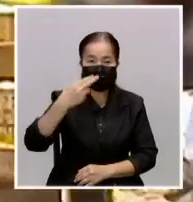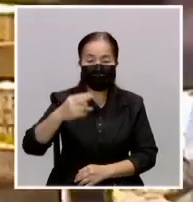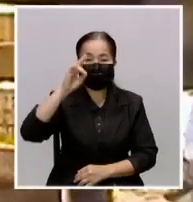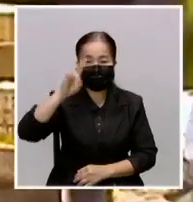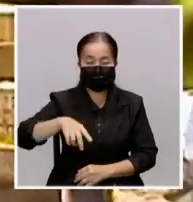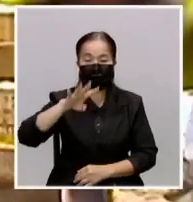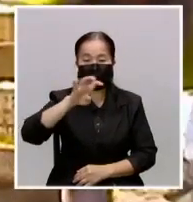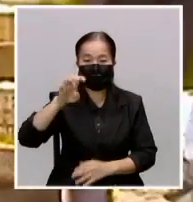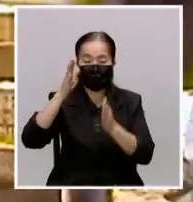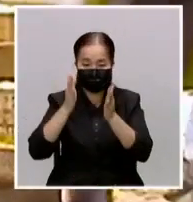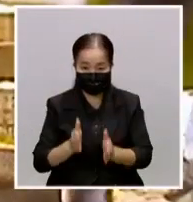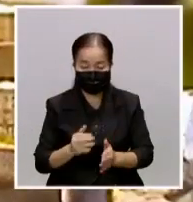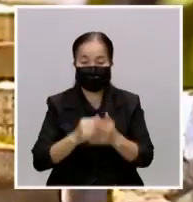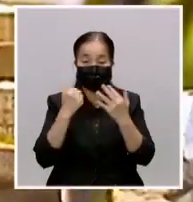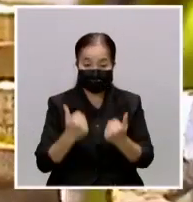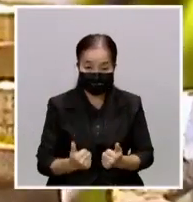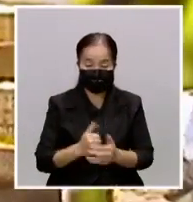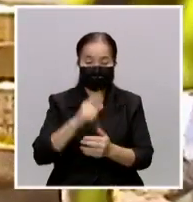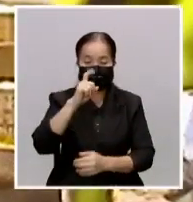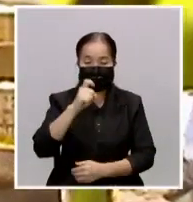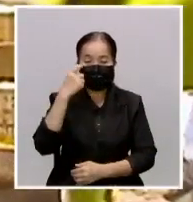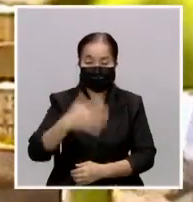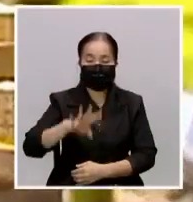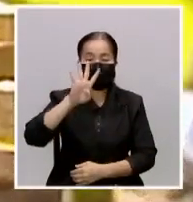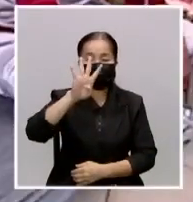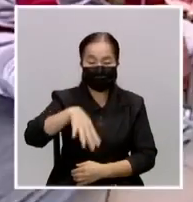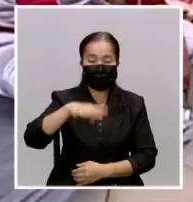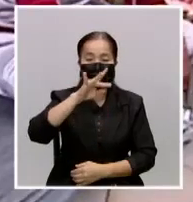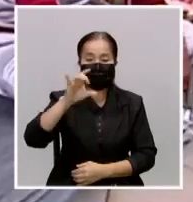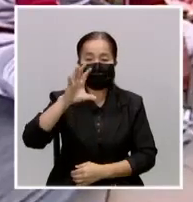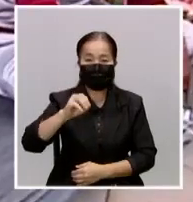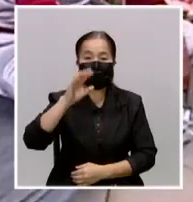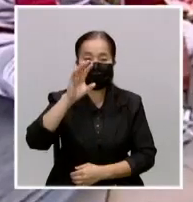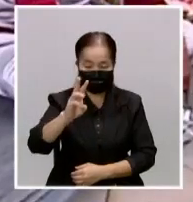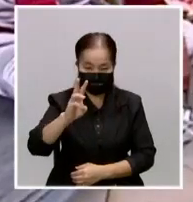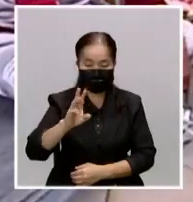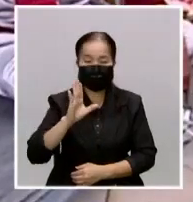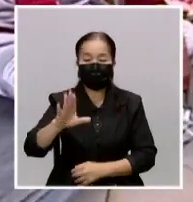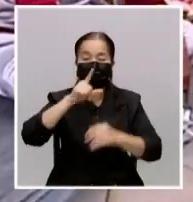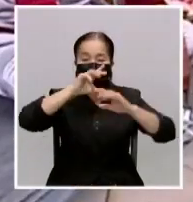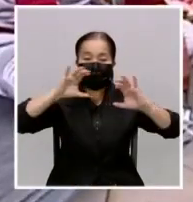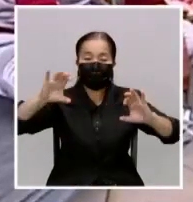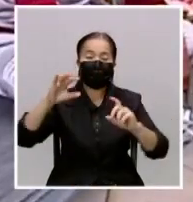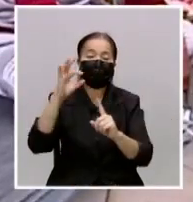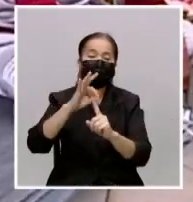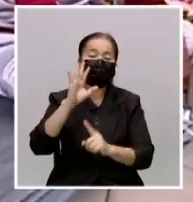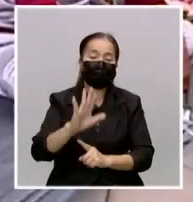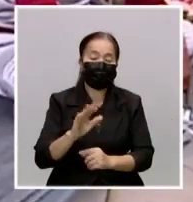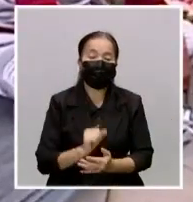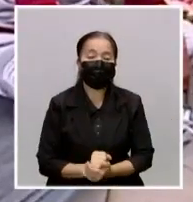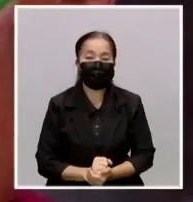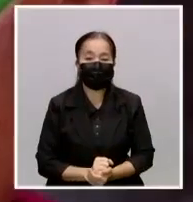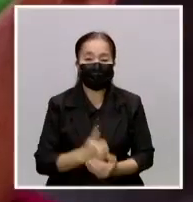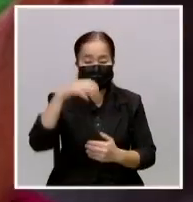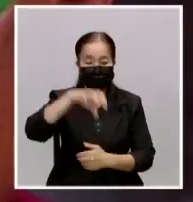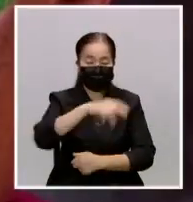447,704 คนจนถึงขณะนี้มีผู้เสียชีวิตแล้ว 4,856 คนจากข้อมูลของรัฐบาลค่ะโดยโรง